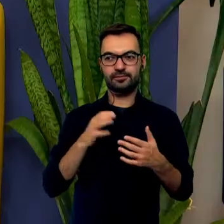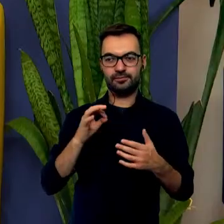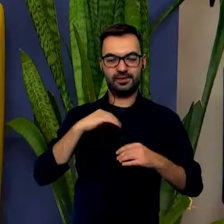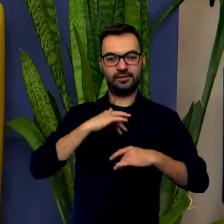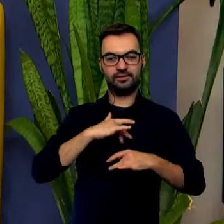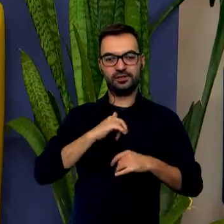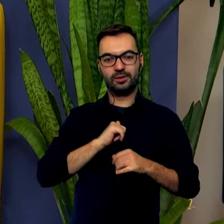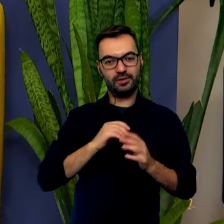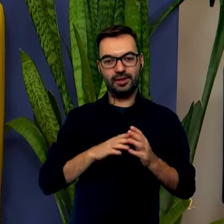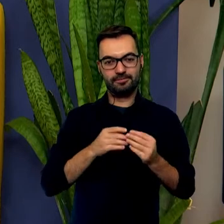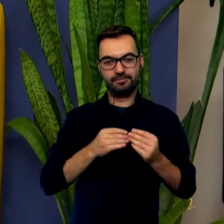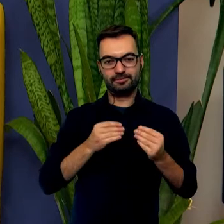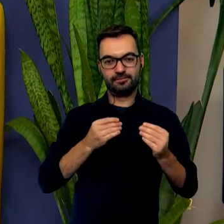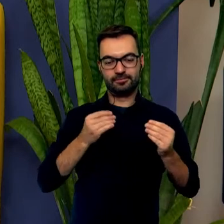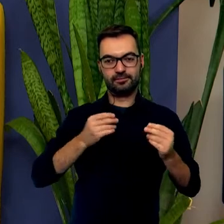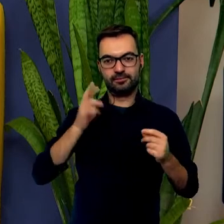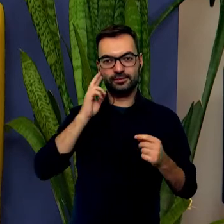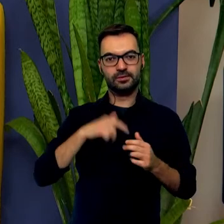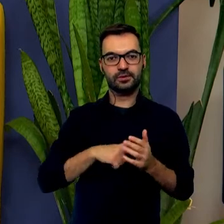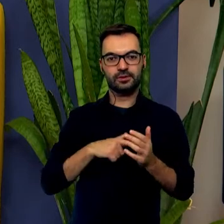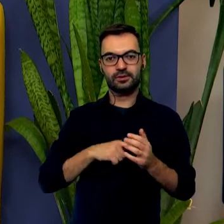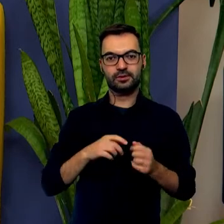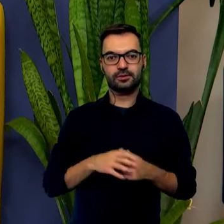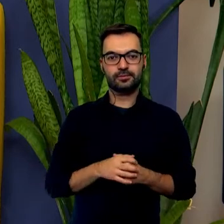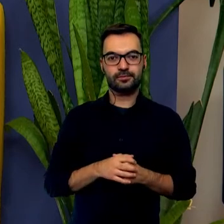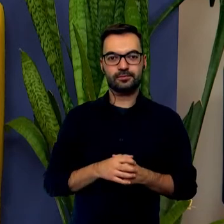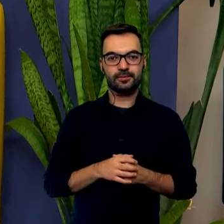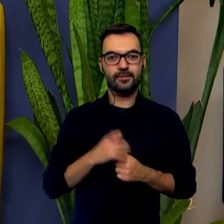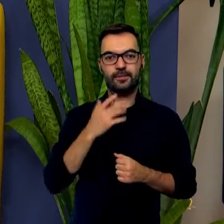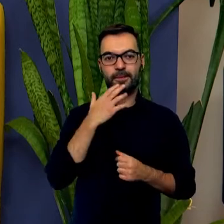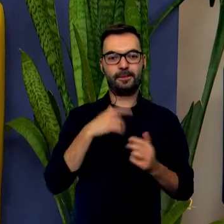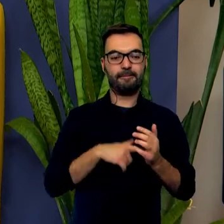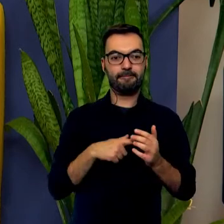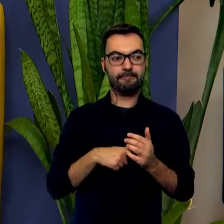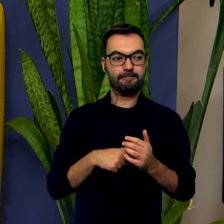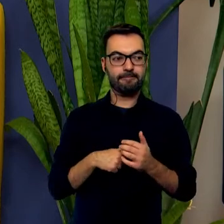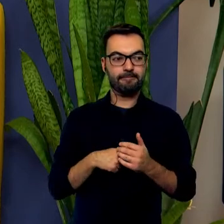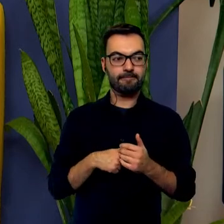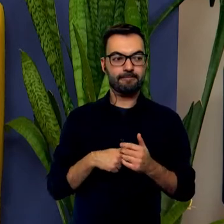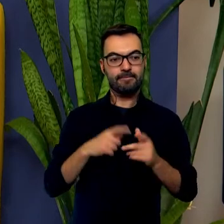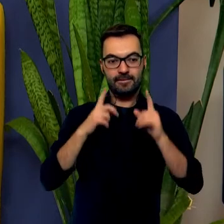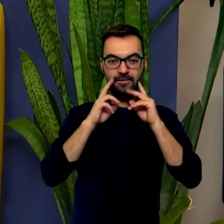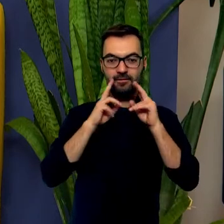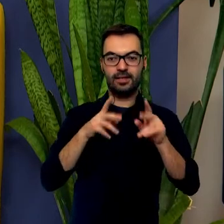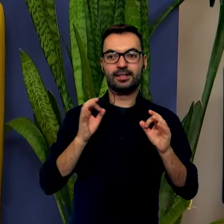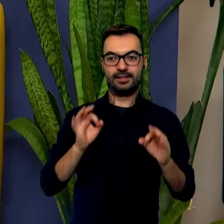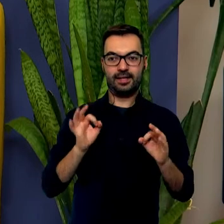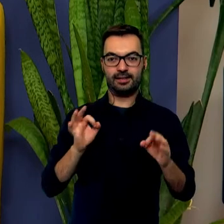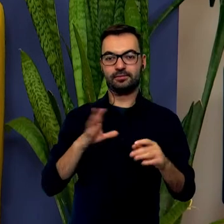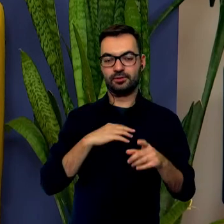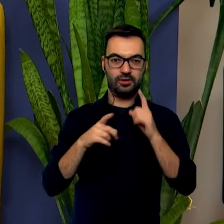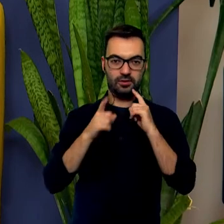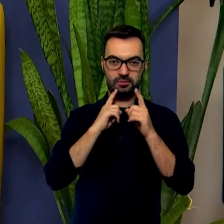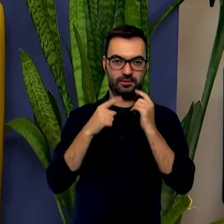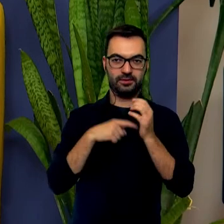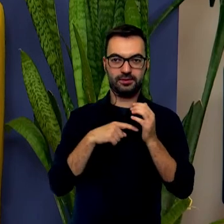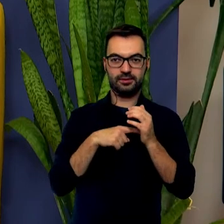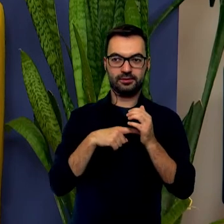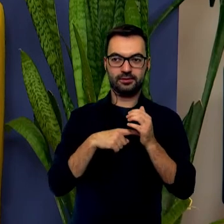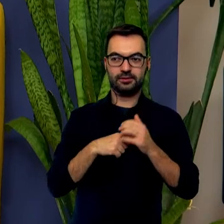we własnym wnętrzu, prawda? Myślę, że to jest właśnie ten moment, o którym mówiłeś, że właśnie teraz możesz rozmawiać już